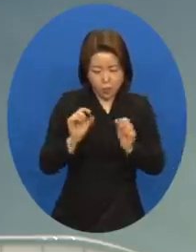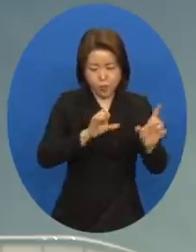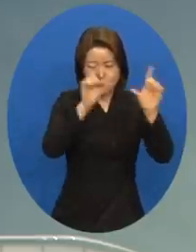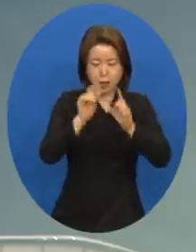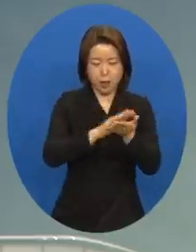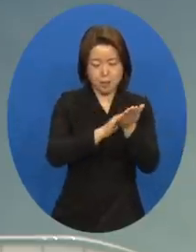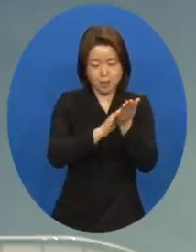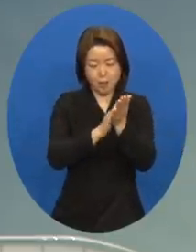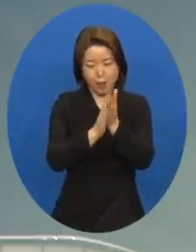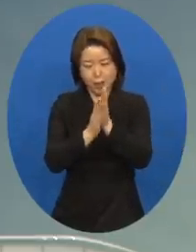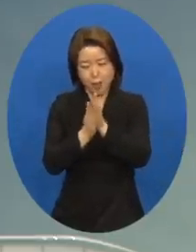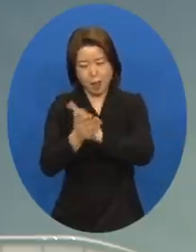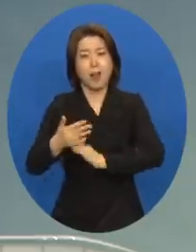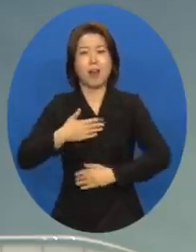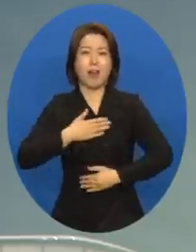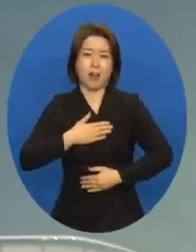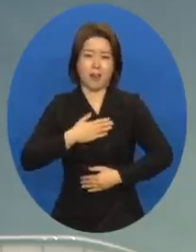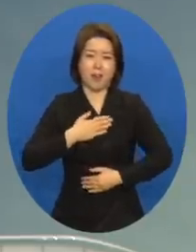있다는 것을.